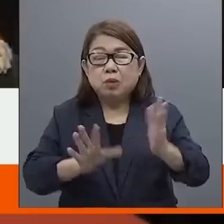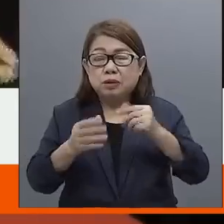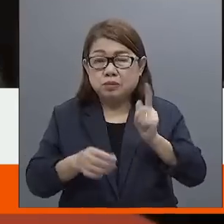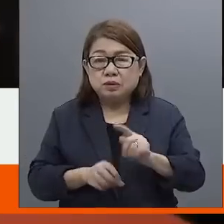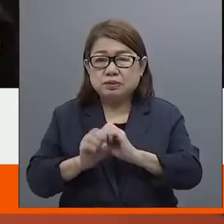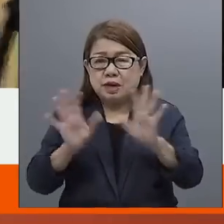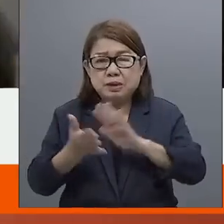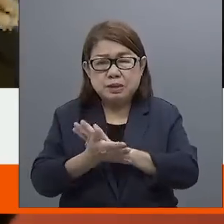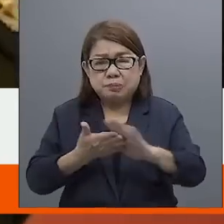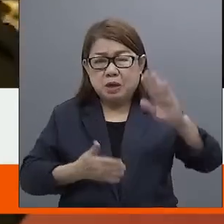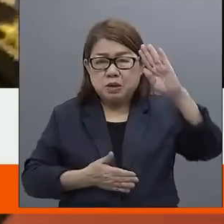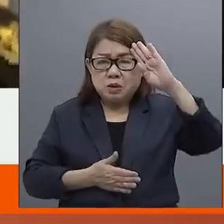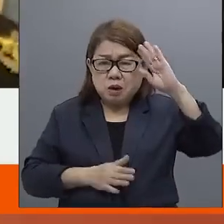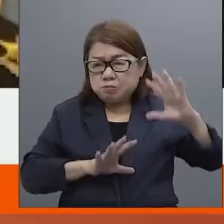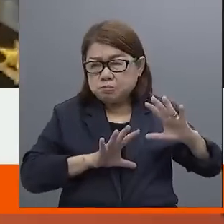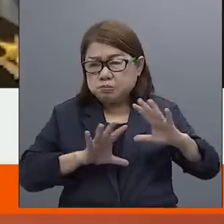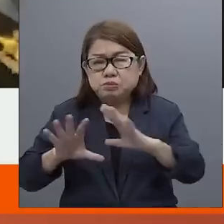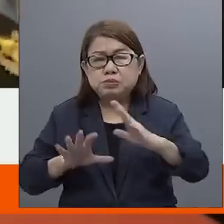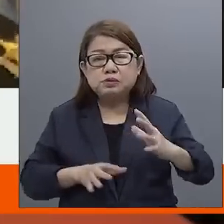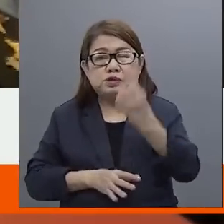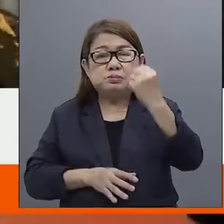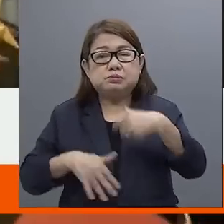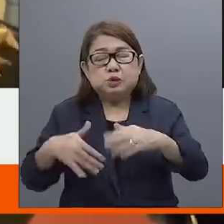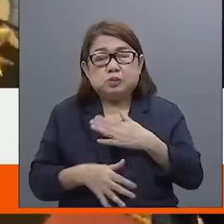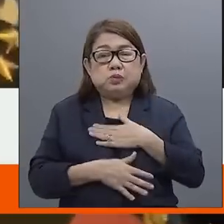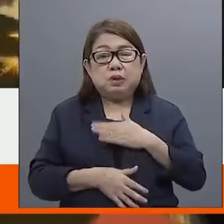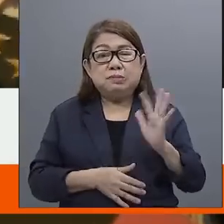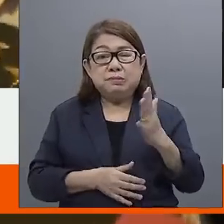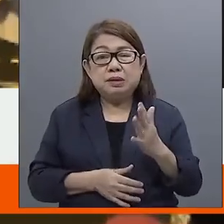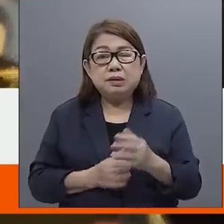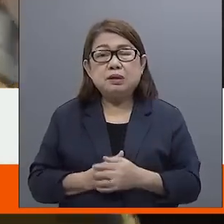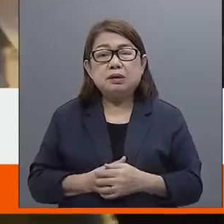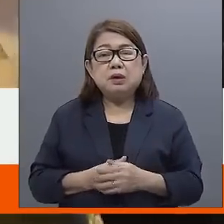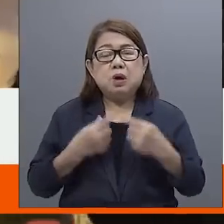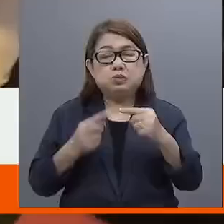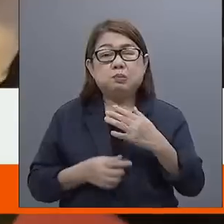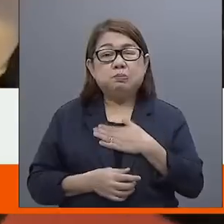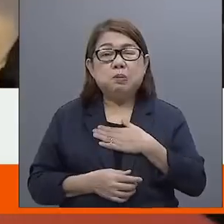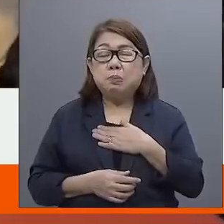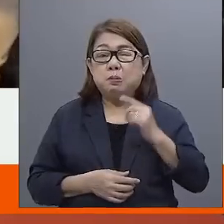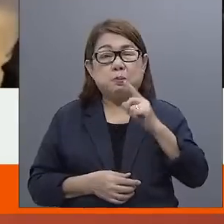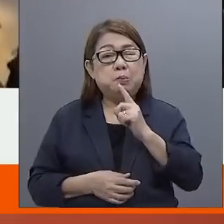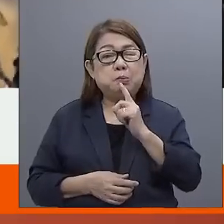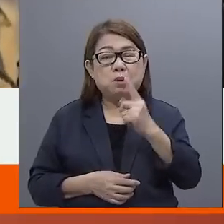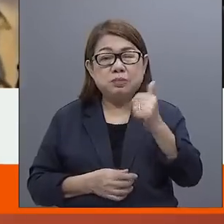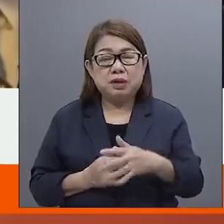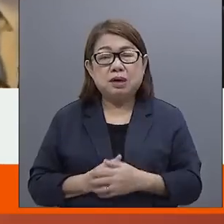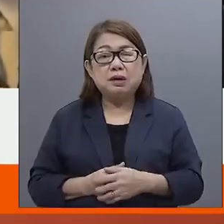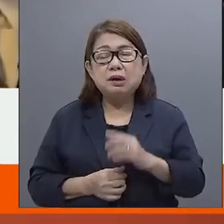ร้อยไม่มีทหารไปทำอะไรให้ประชาชนหวาดวิตก ผมยืนยันไม่ได้ฮะหมายถึงว่